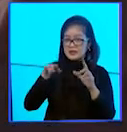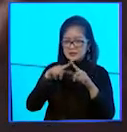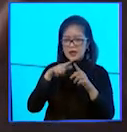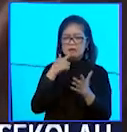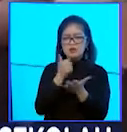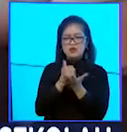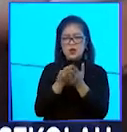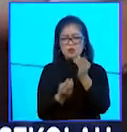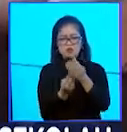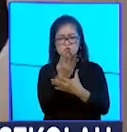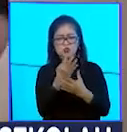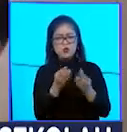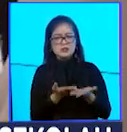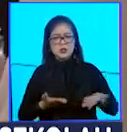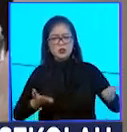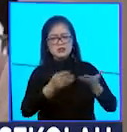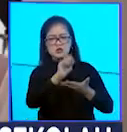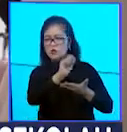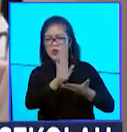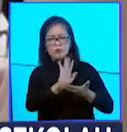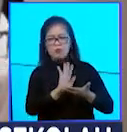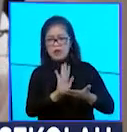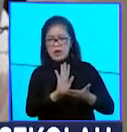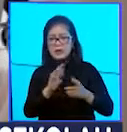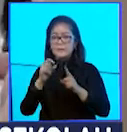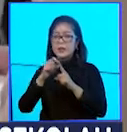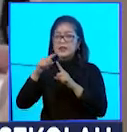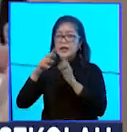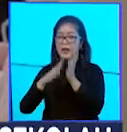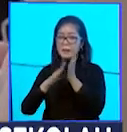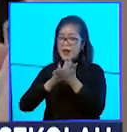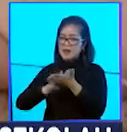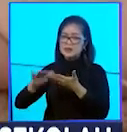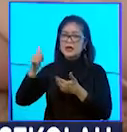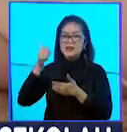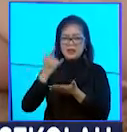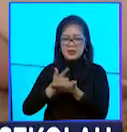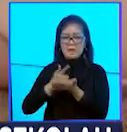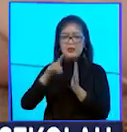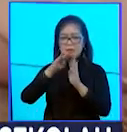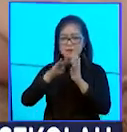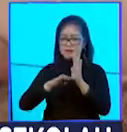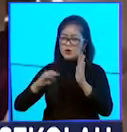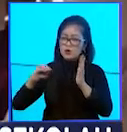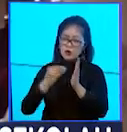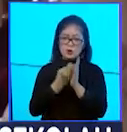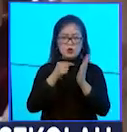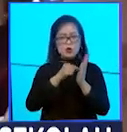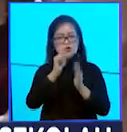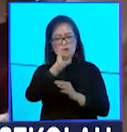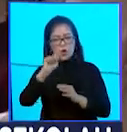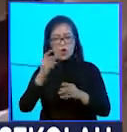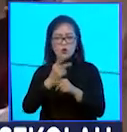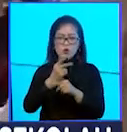sekolah. Ditambahkan Riza Patria, PTM akan berjalan lancar dengan syarat semua pihak, baik guru, siswa maupun orang tua,